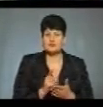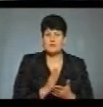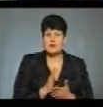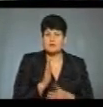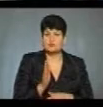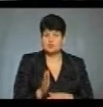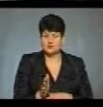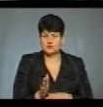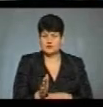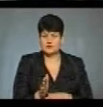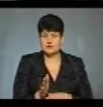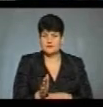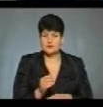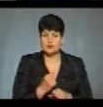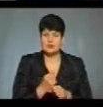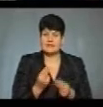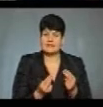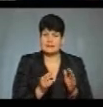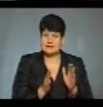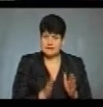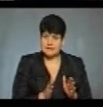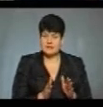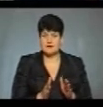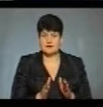бути витримана функція ігрова, а також